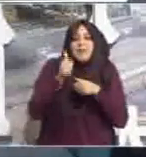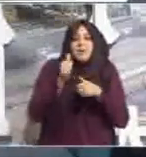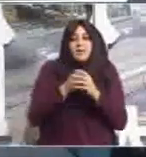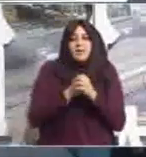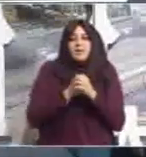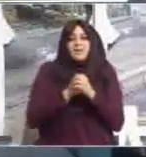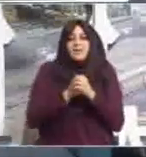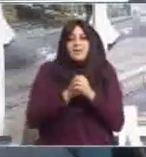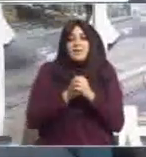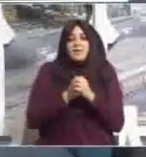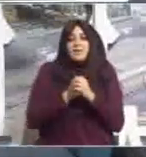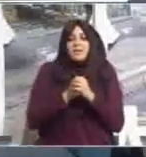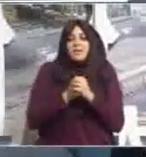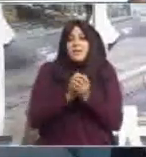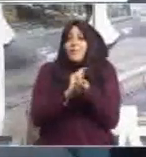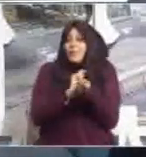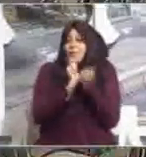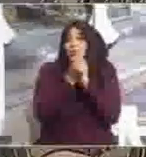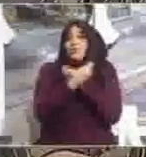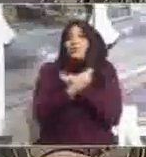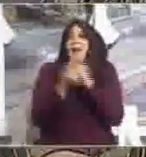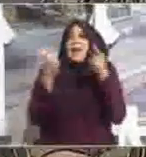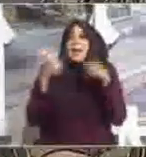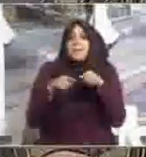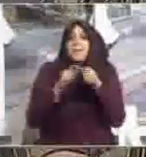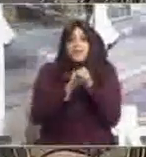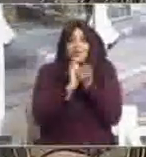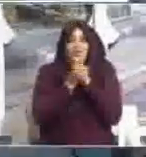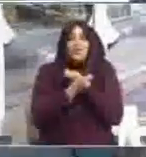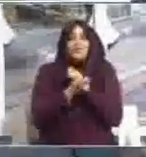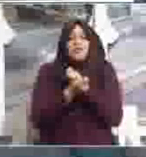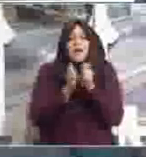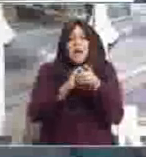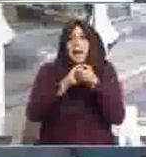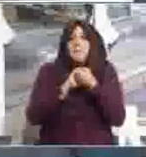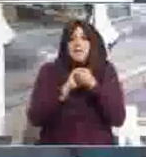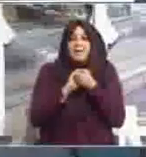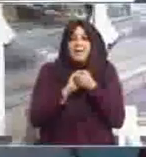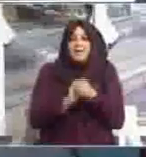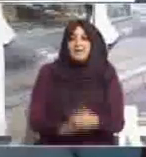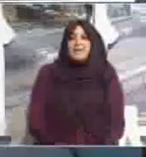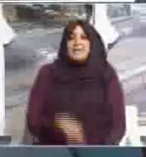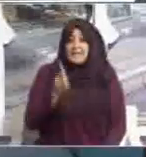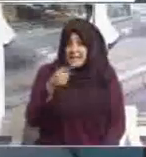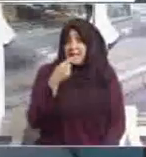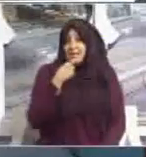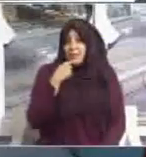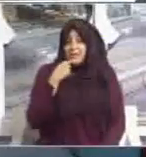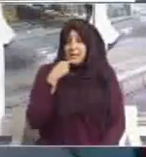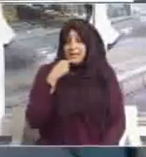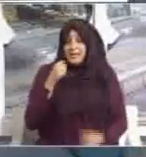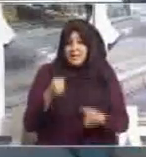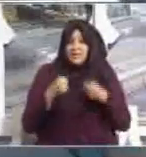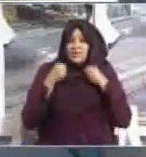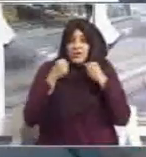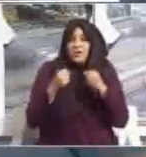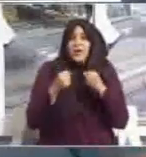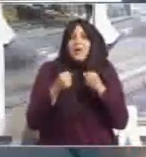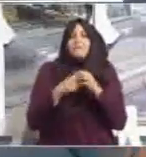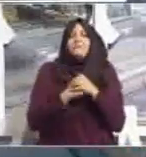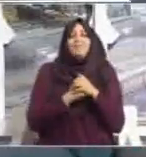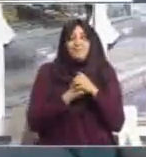العدو تحوله إلى ولي حميم هل هذا مظهر مظهر الشجاعة نبدأ نسمع في المكالمات سيد